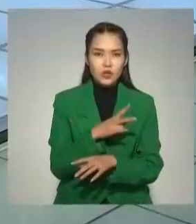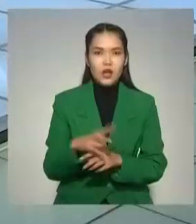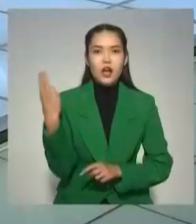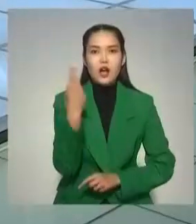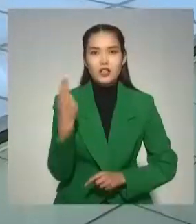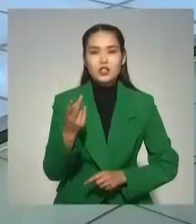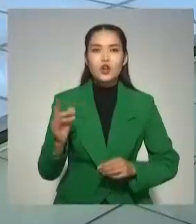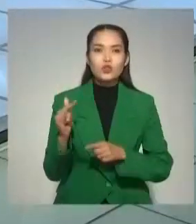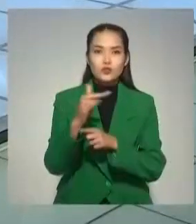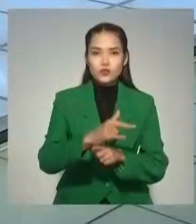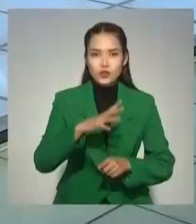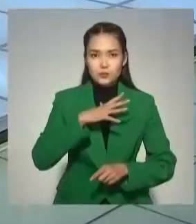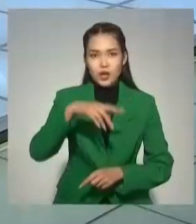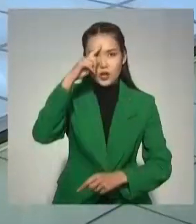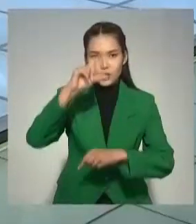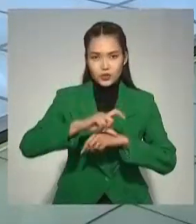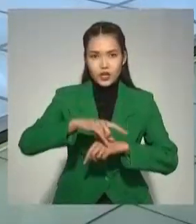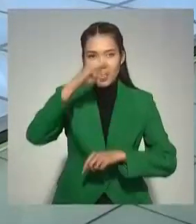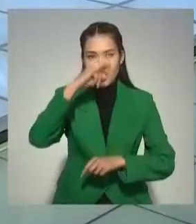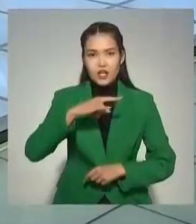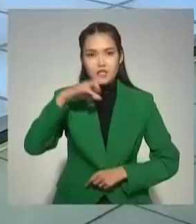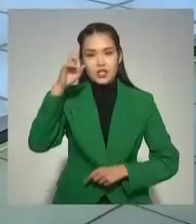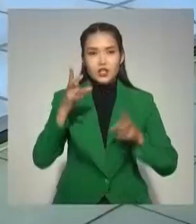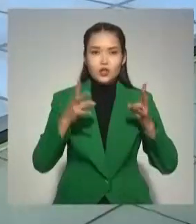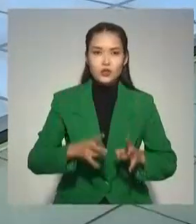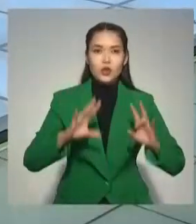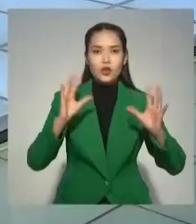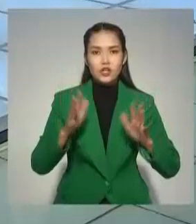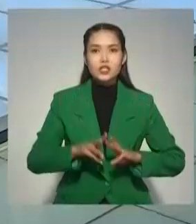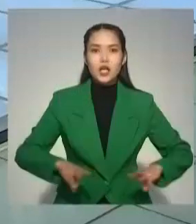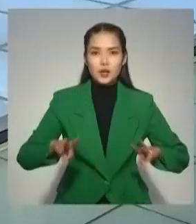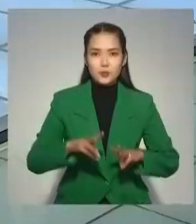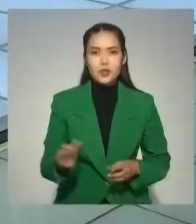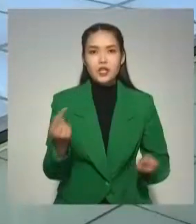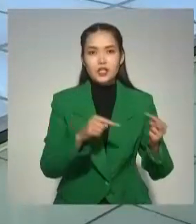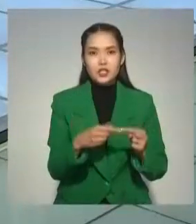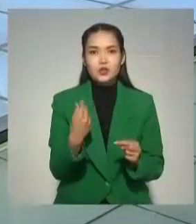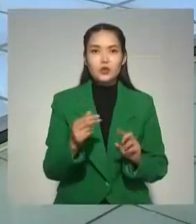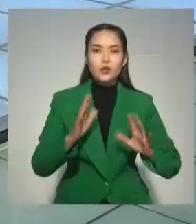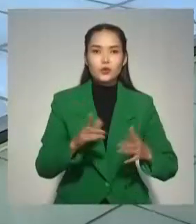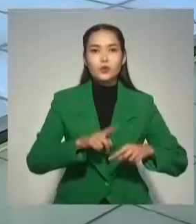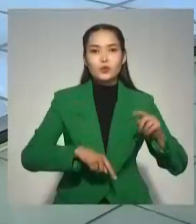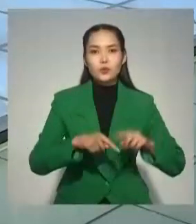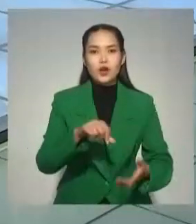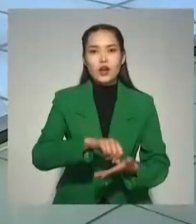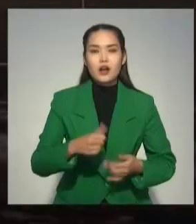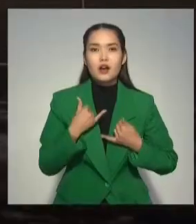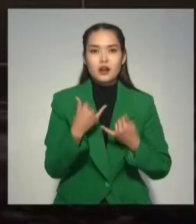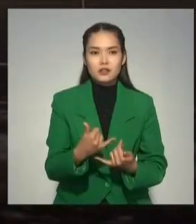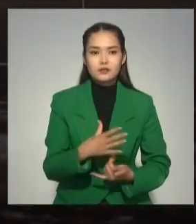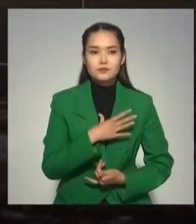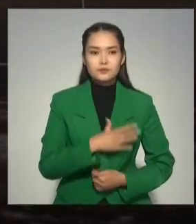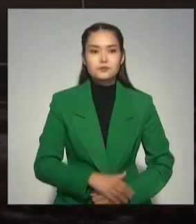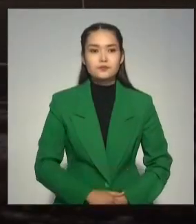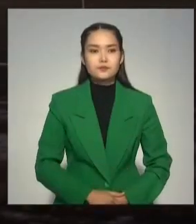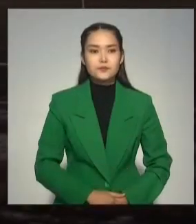келді. Оларды Түркияның Қазақстандағы елшісі мен төтенше жағдайлар министрі және әріптестері мен туған туыстары қарсы алды. Бірер